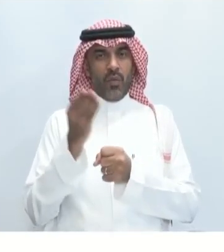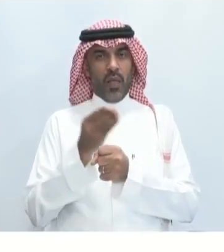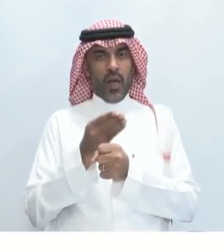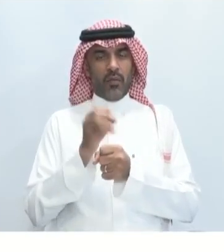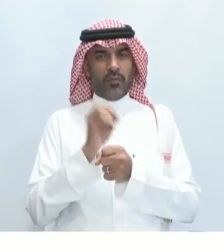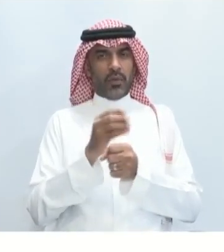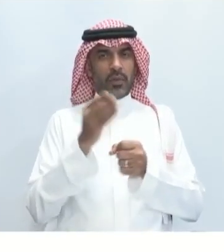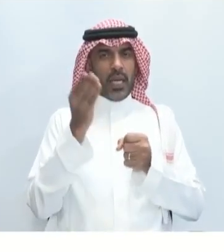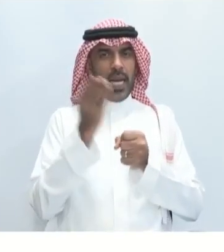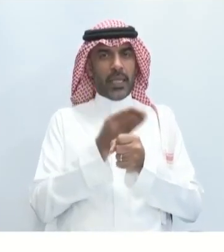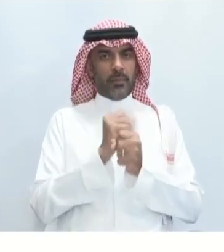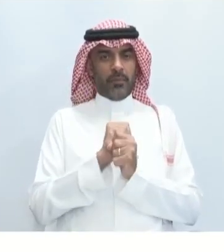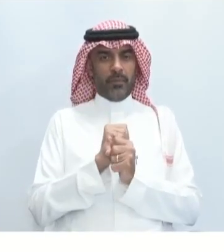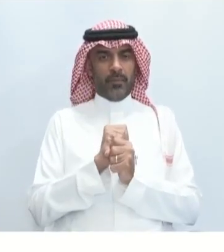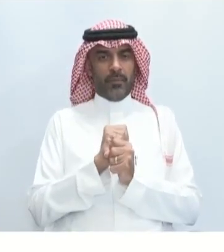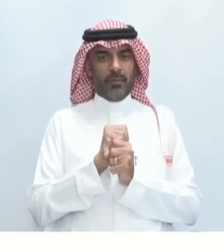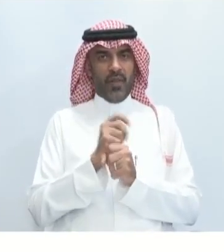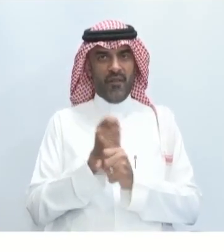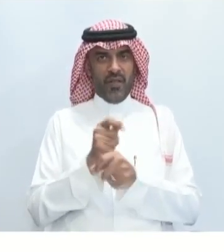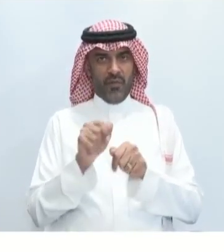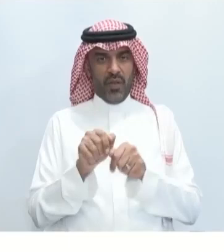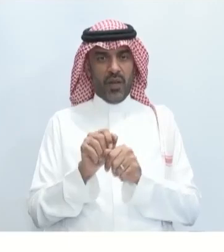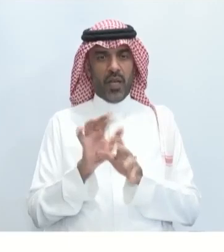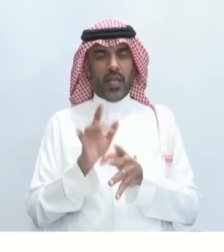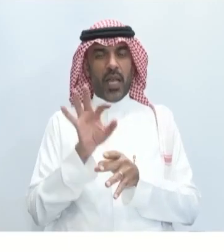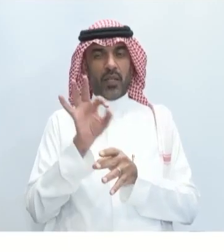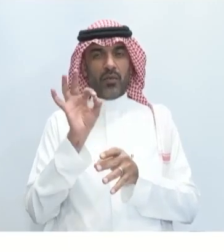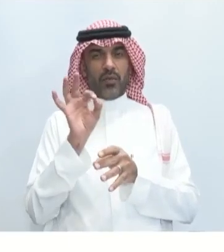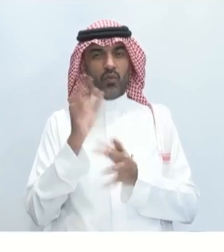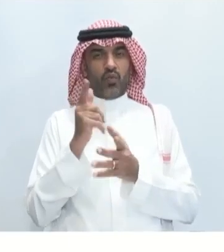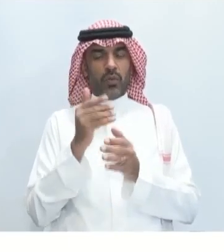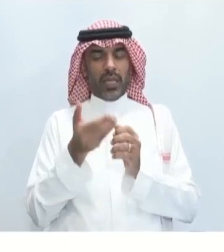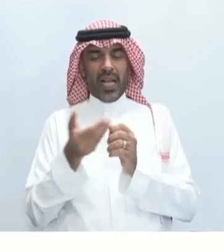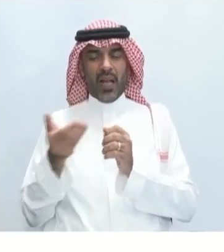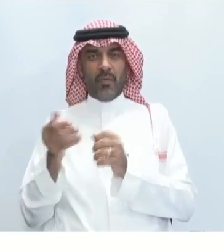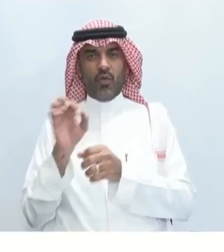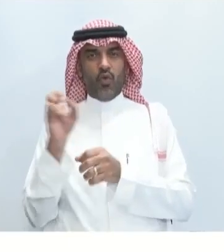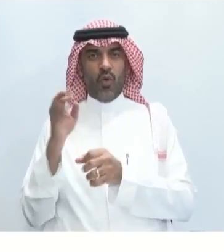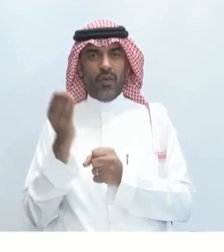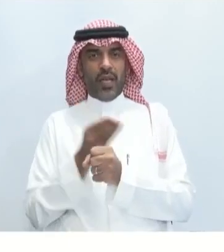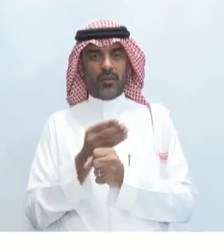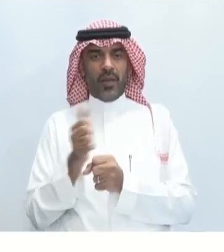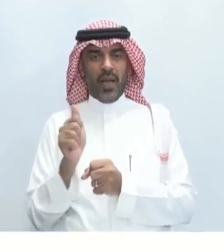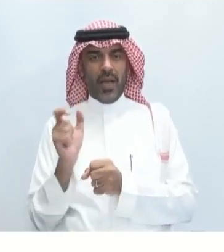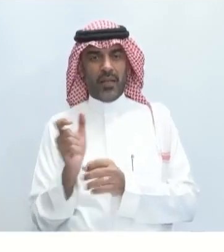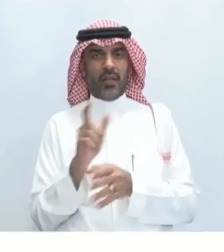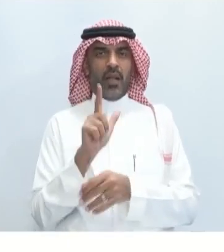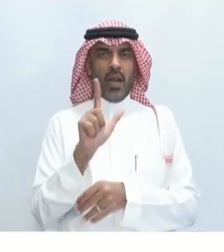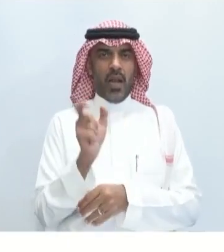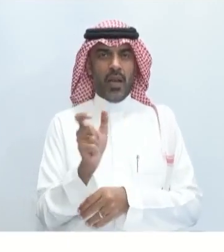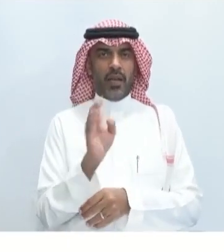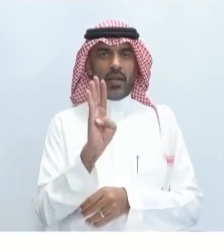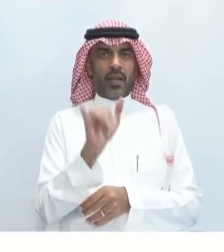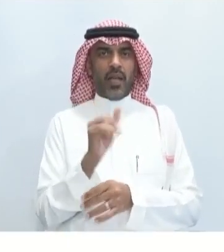حروف النصب الاتيه ان ولن و علامه نصب الفعل